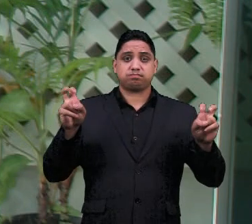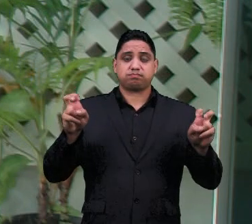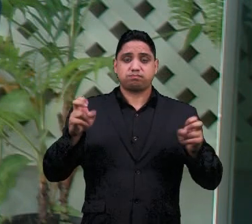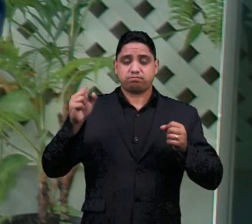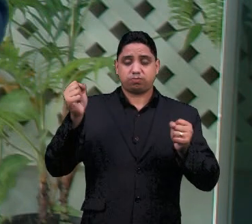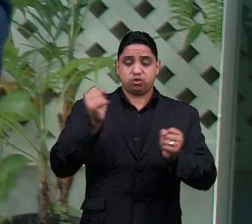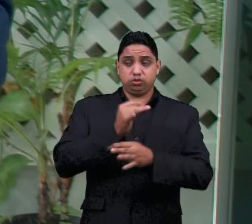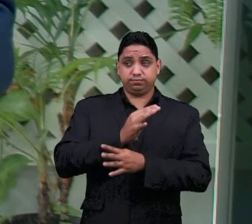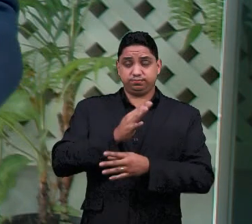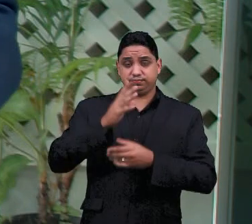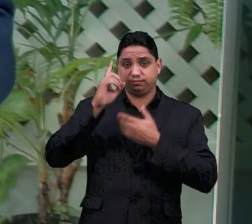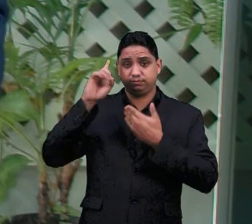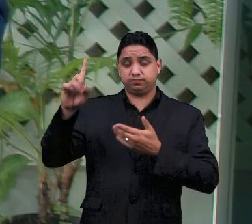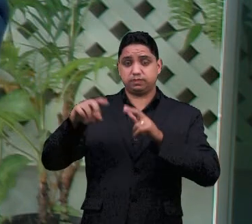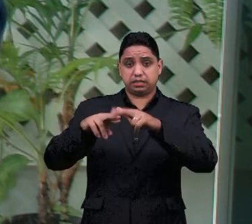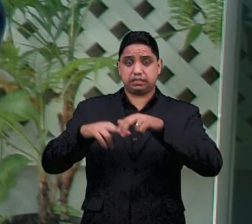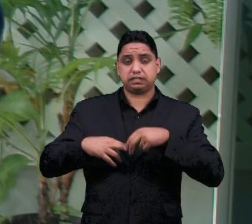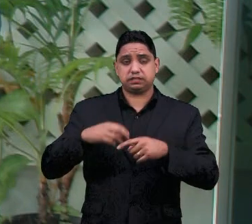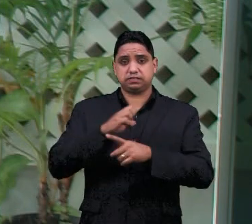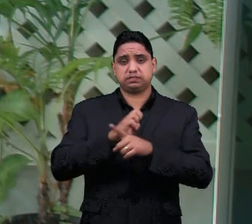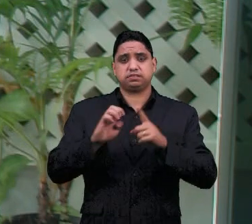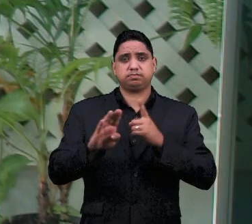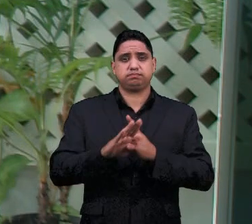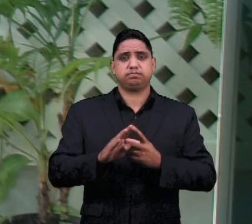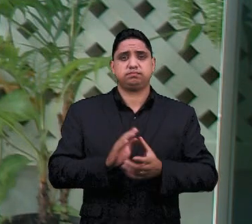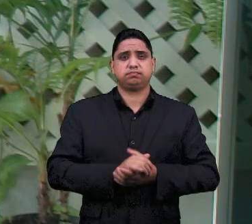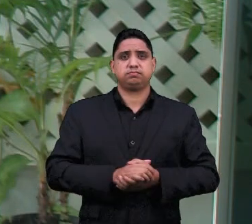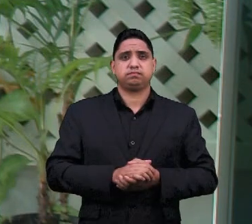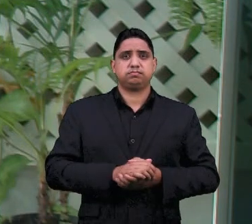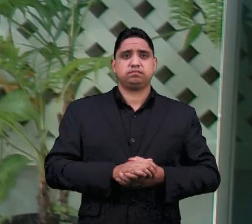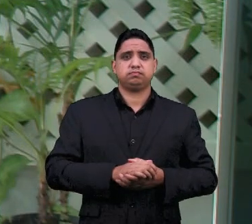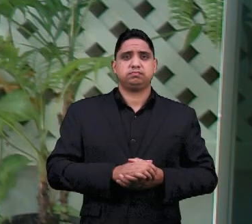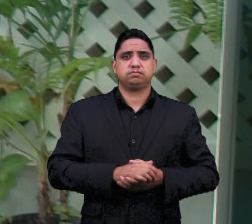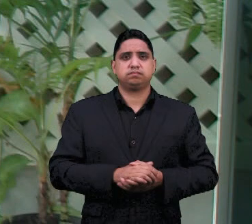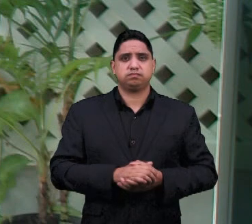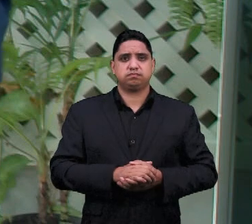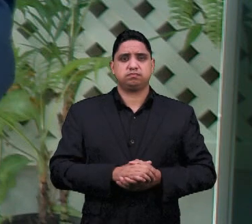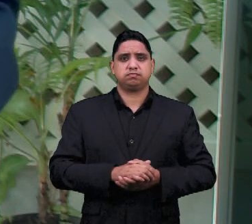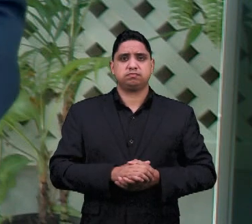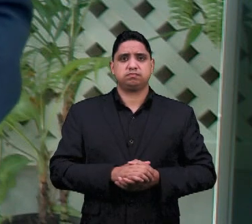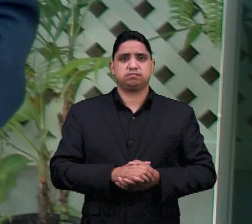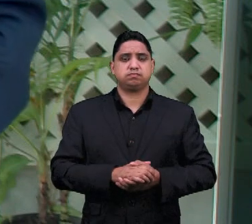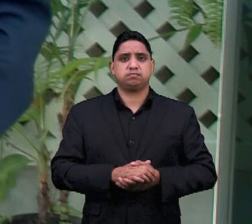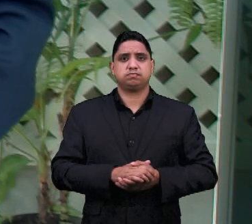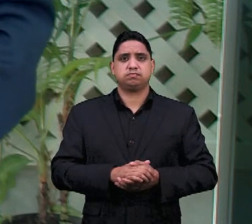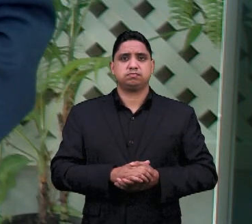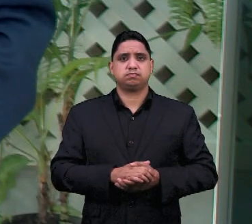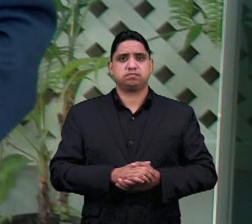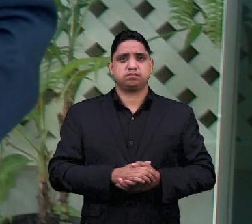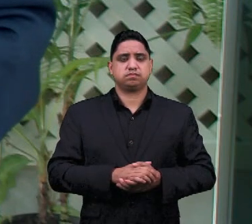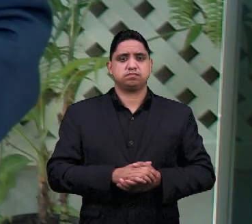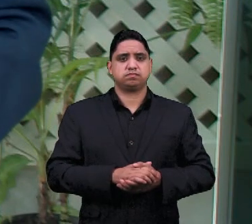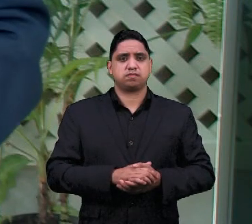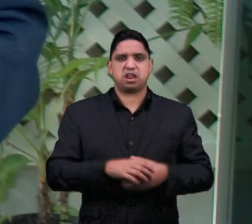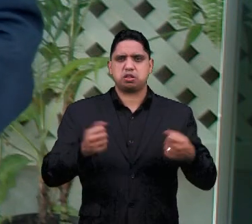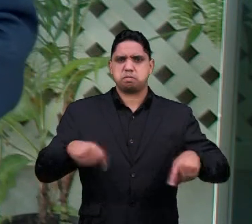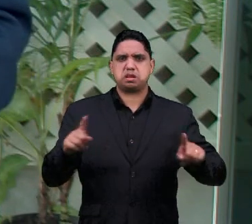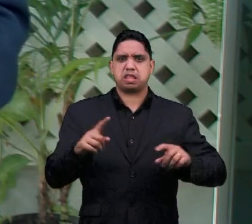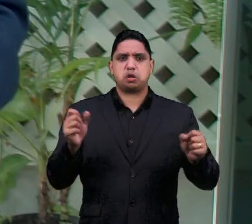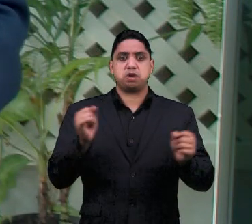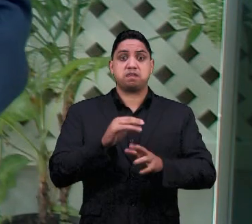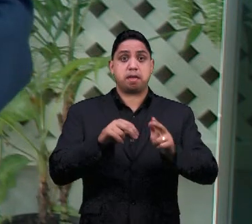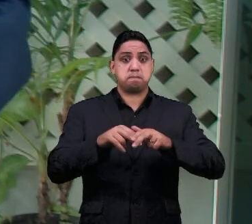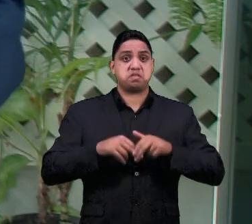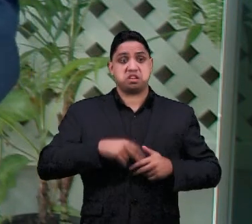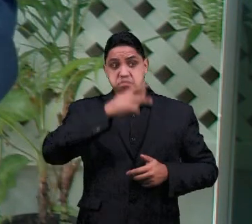notre frère José Carlos, qui parle aussi à propos, glorifier le Seigneur, parler pour les BD,